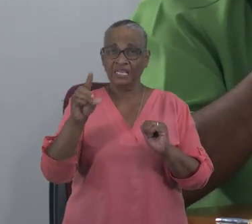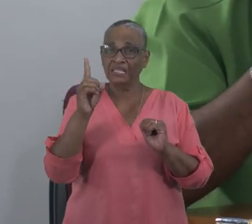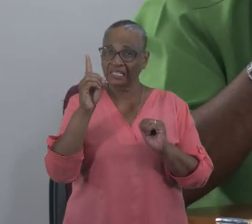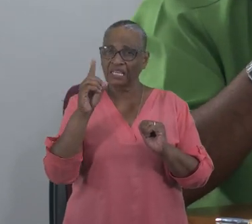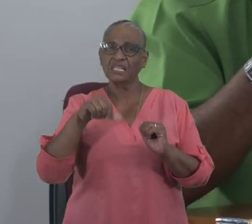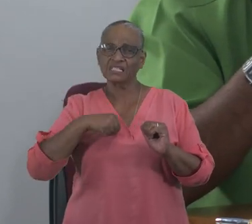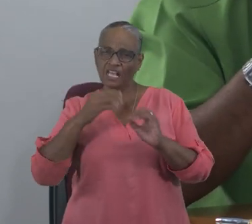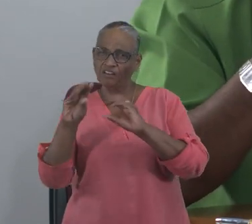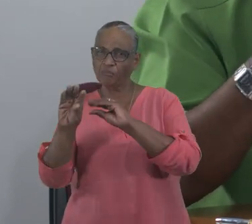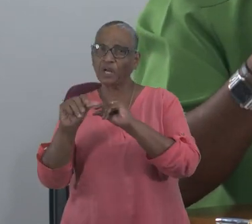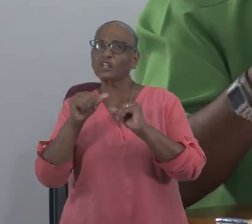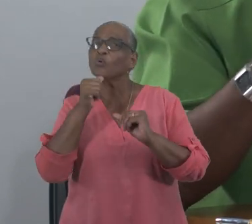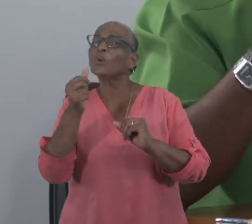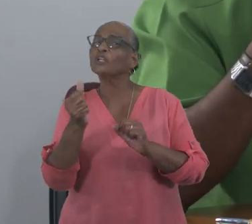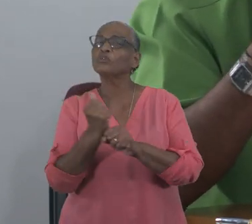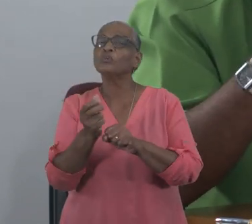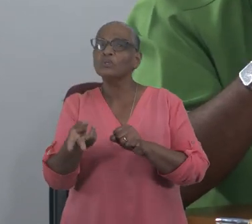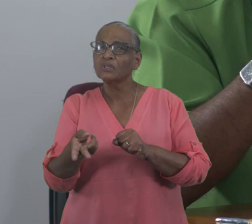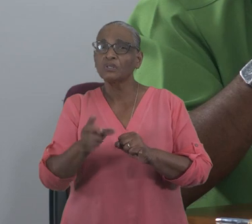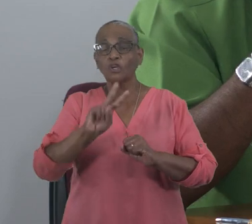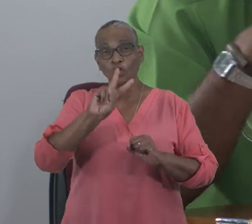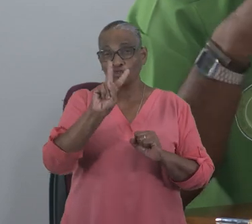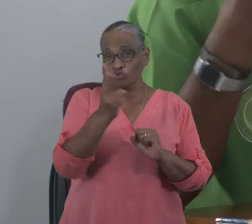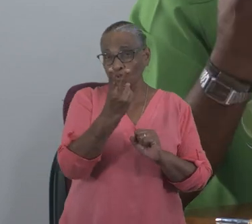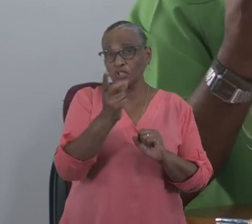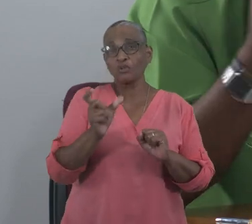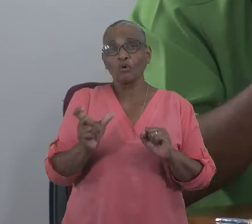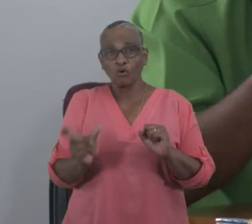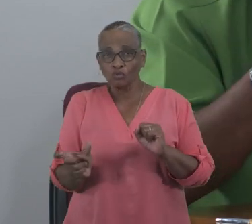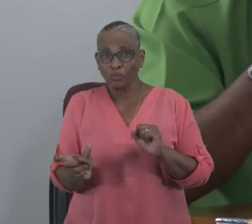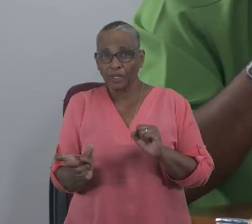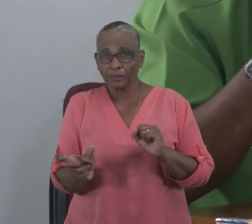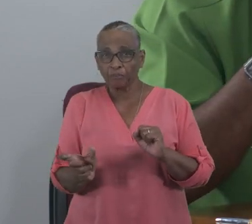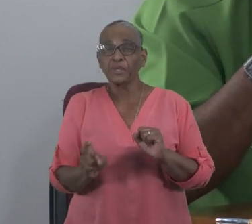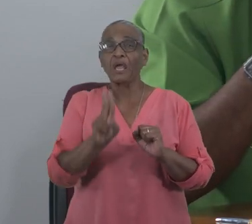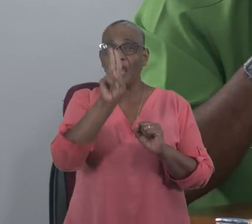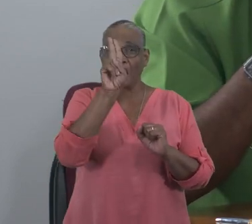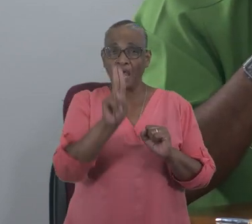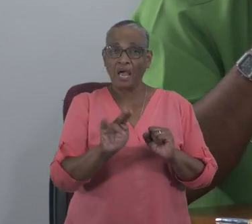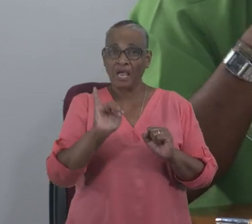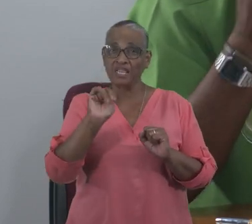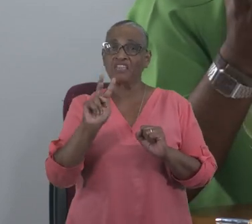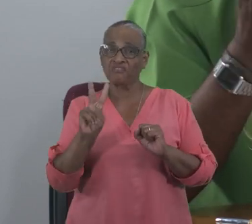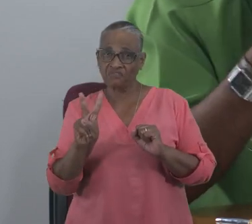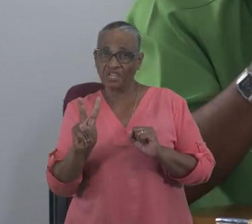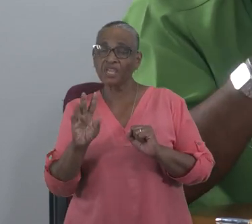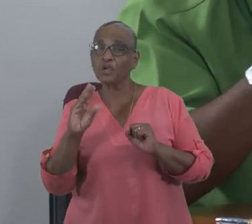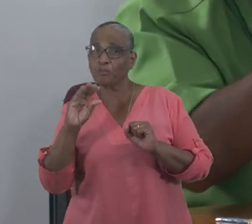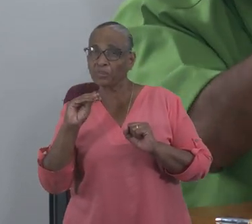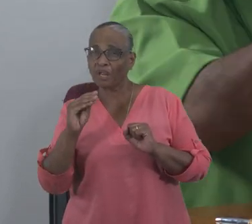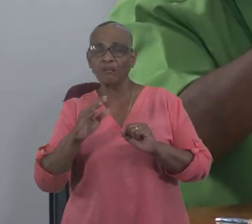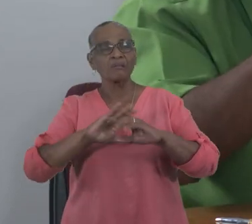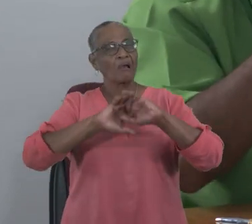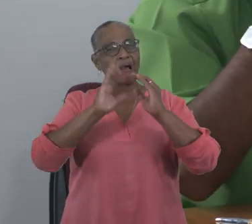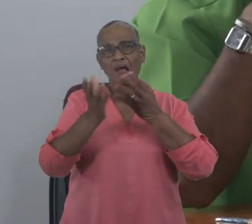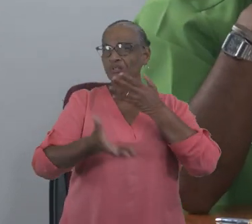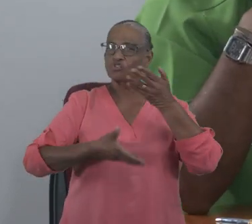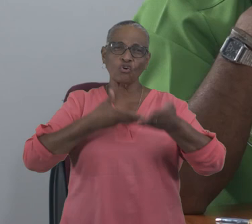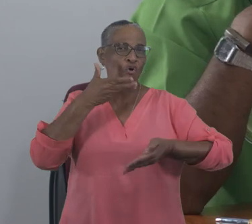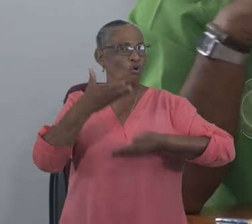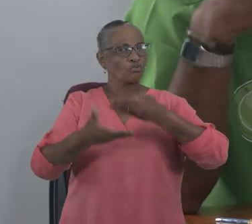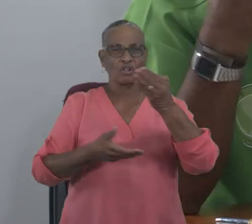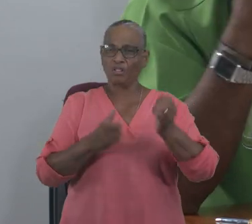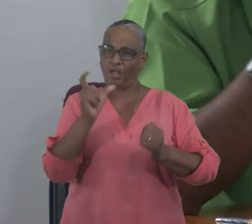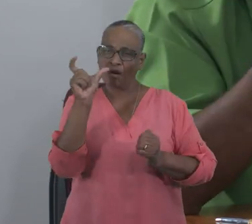Hoe ben ik het over RGD, introducties aan RGD doen. Het tweede onderwerp voor ons ben ik HIV. Ik ben leg hoe alles aan